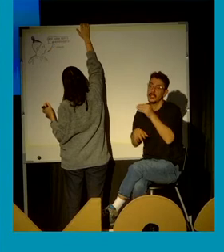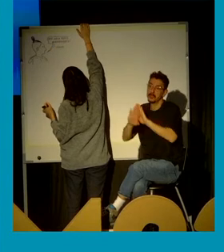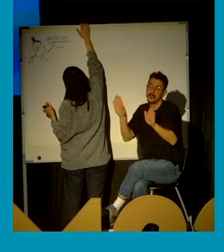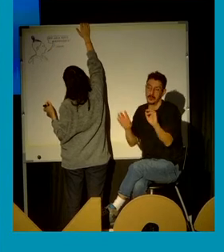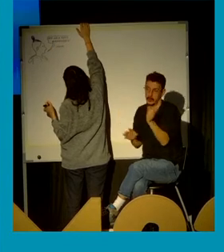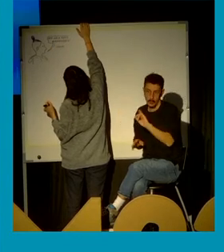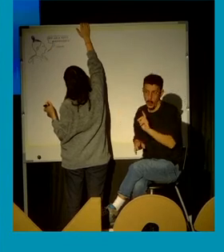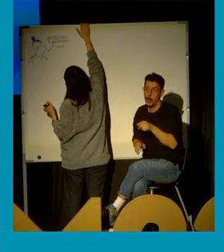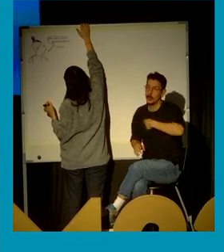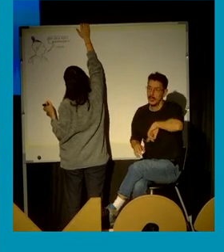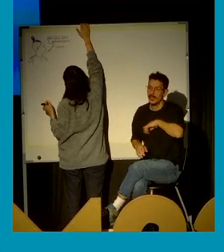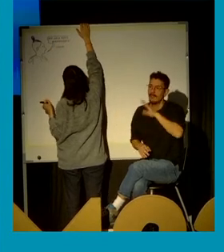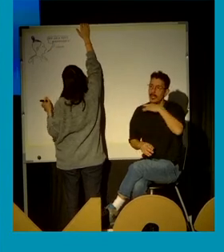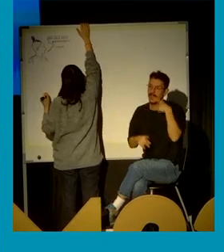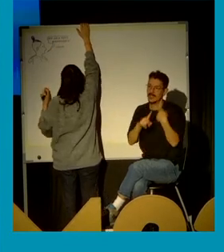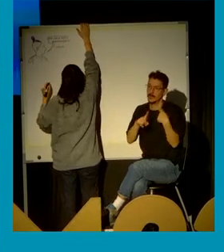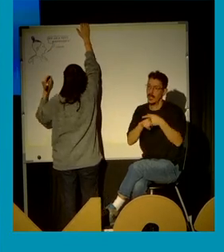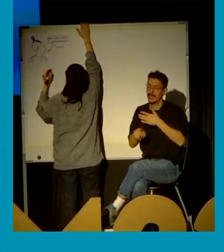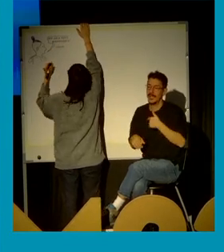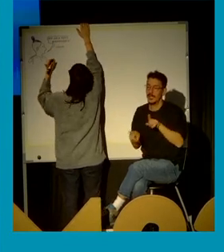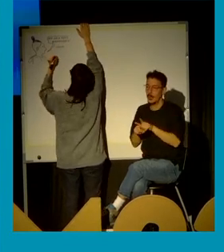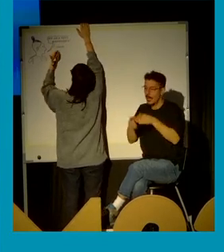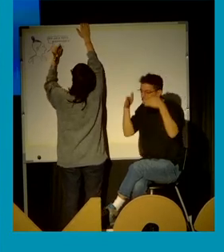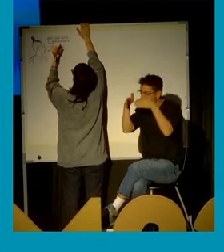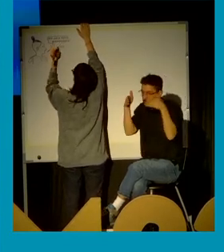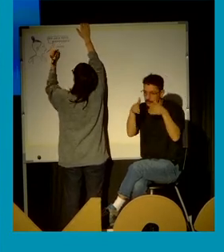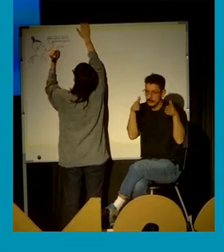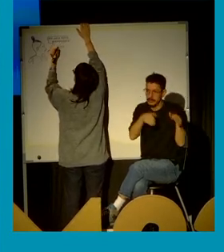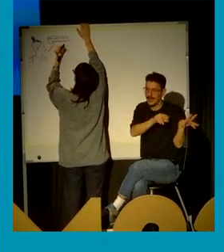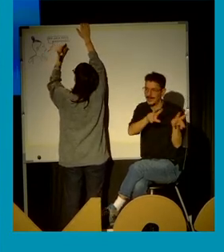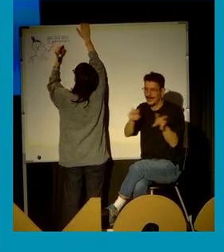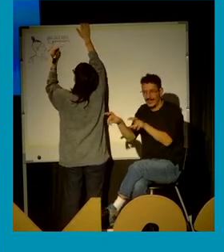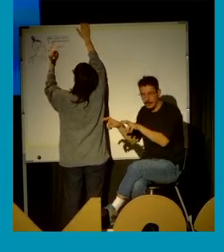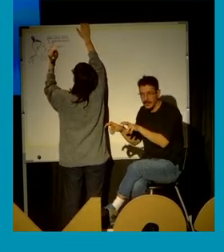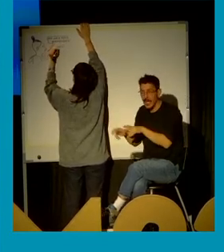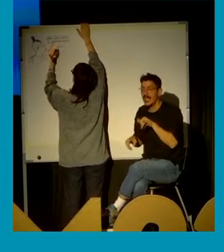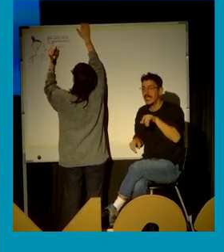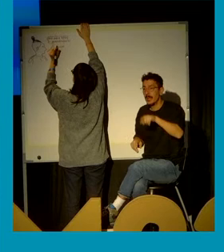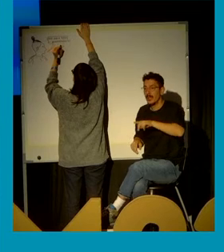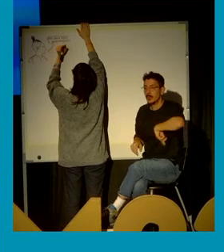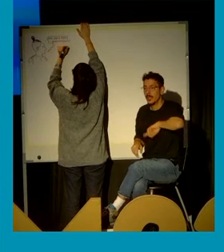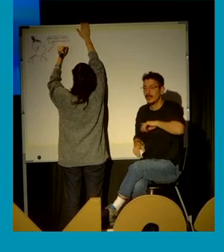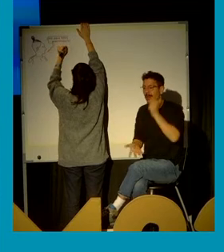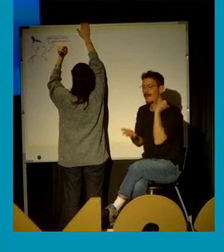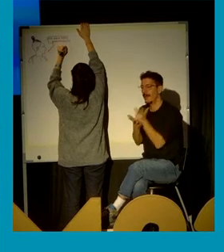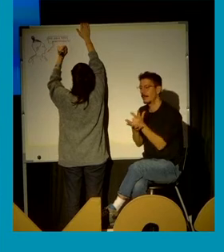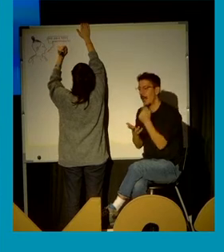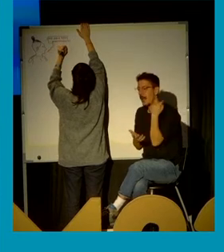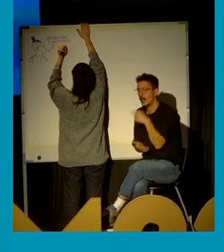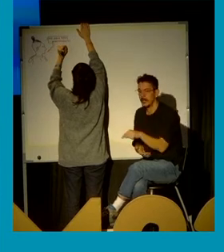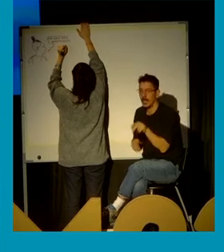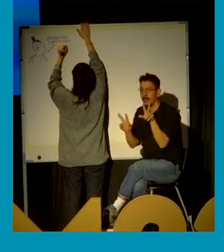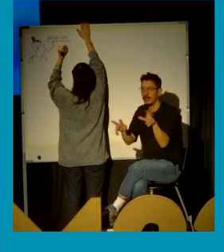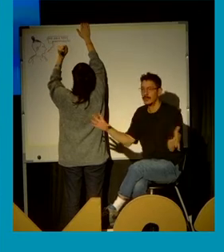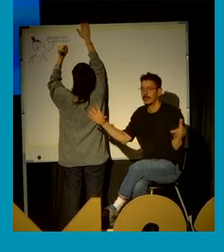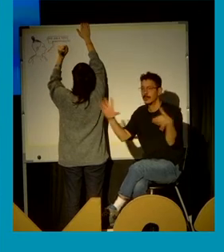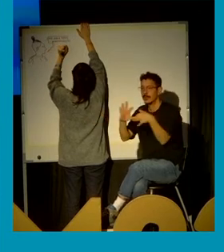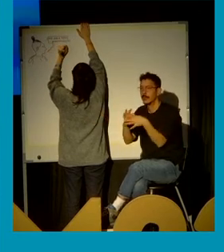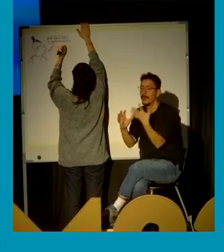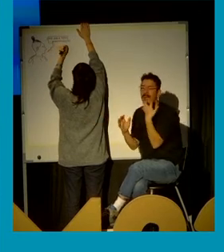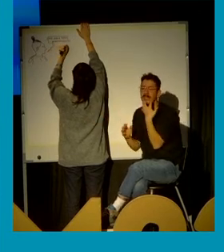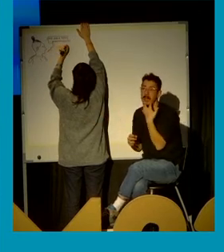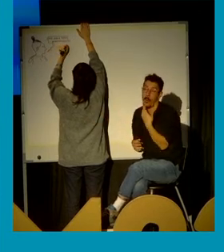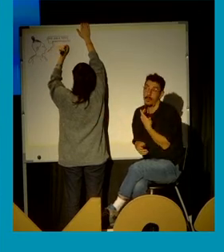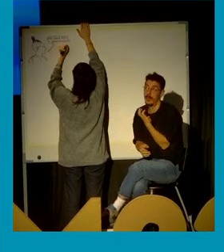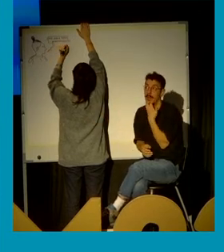les violències sexuals. tenim molts reptes també respecte de com que fem amb la... o